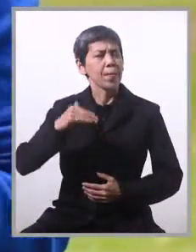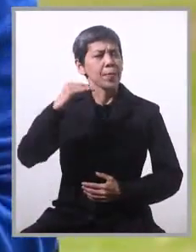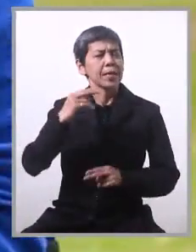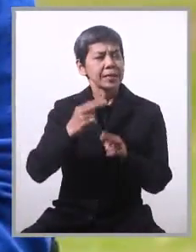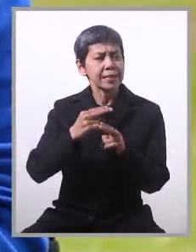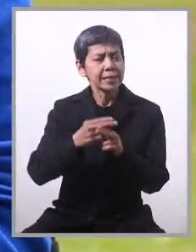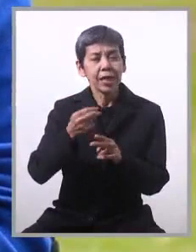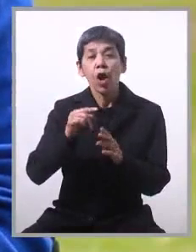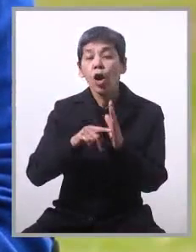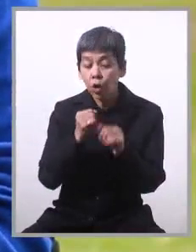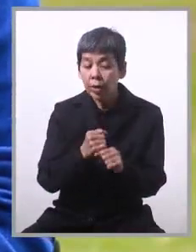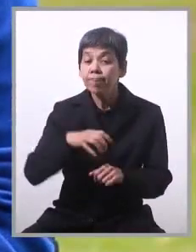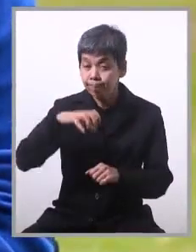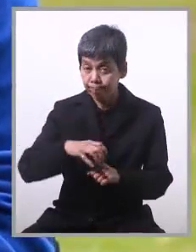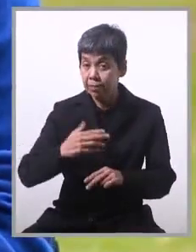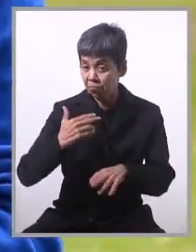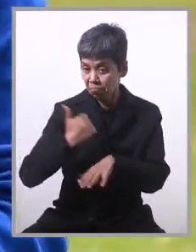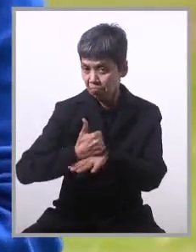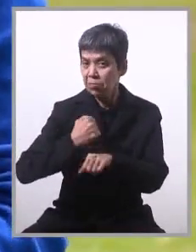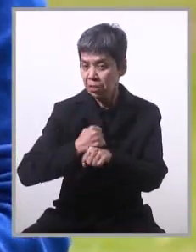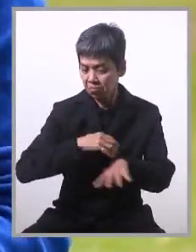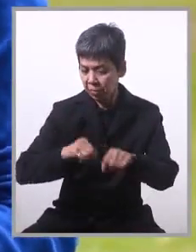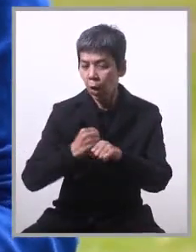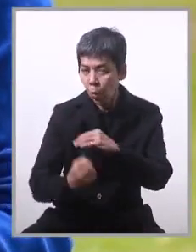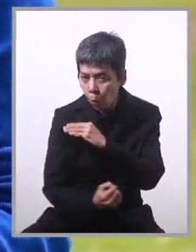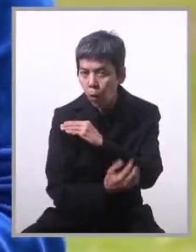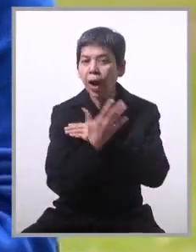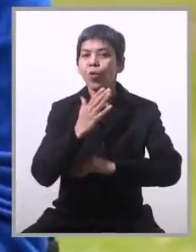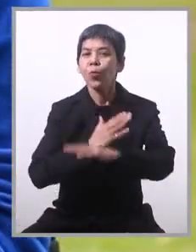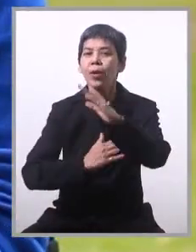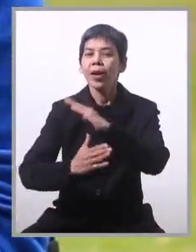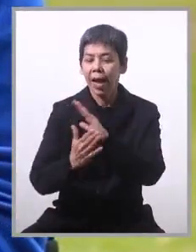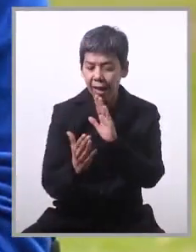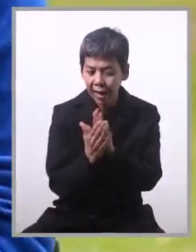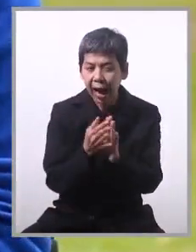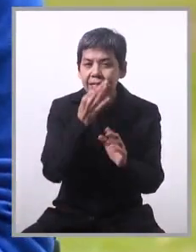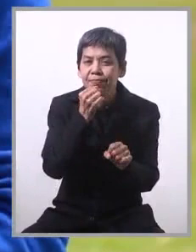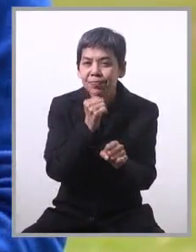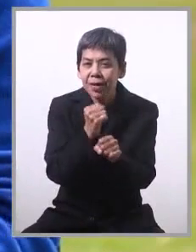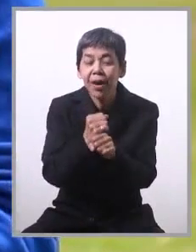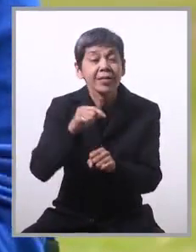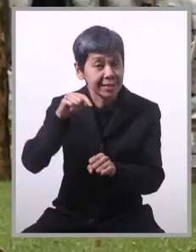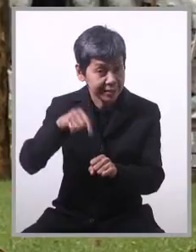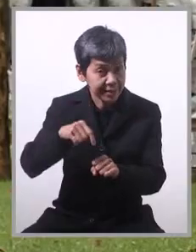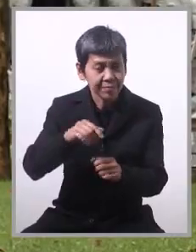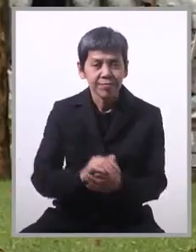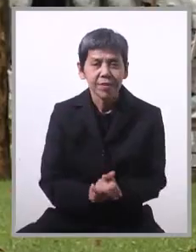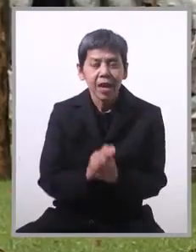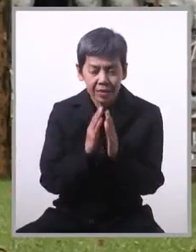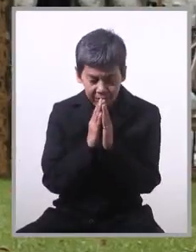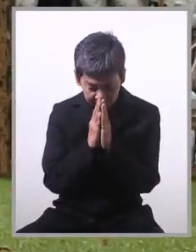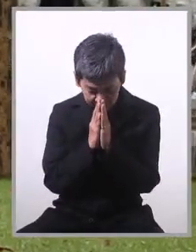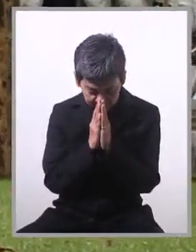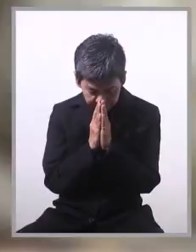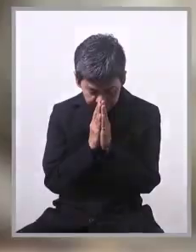พี่หน่อยค่ะซึ่งเป็นเจ้าของสถานที่แห่งนี้ค่ะแล้วก็เป็นผู้ที่เปิดโอกาสให้กับคนพิการเข้ามาทำงานในสถานที่แห่งนี้ค่ะส